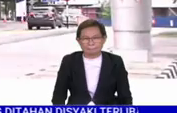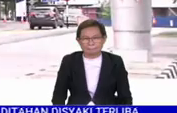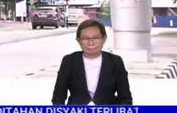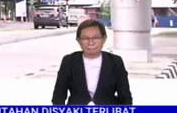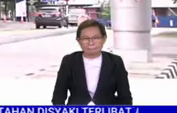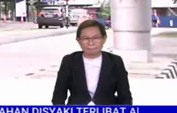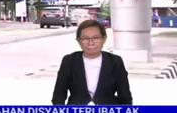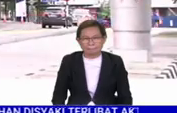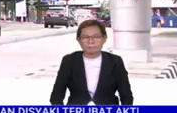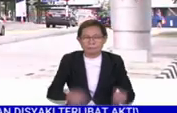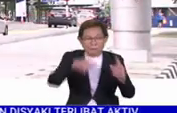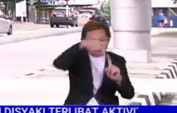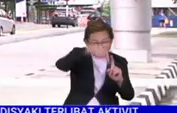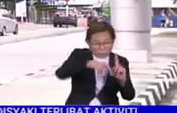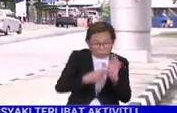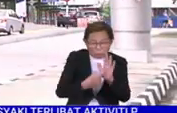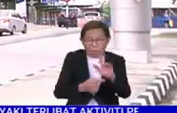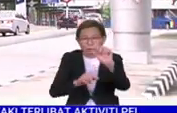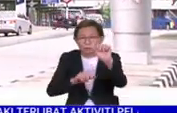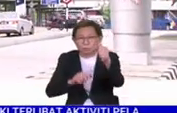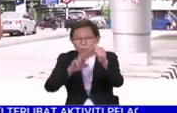Data menunjukkan